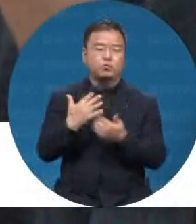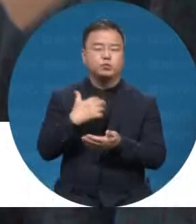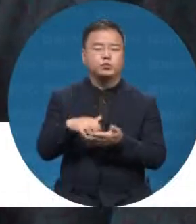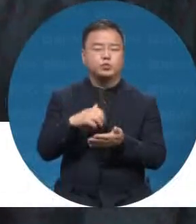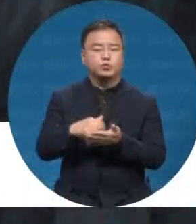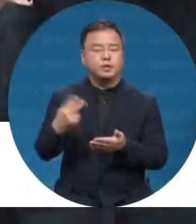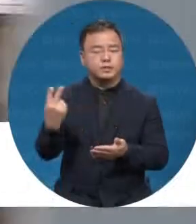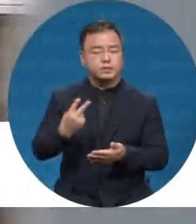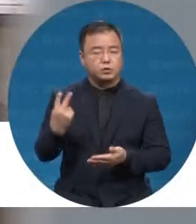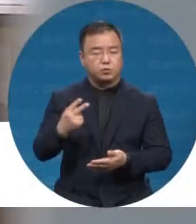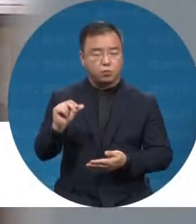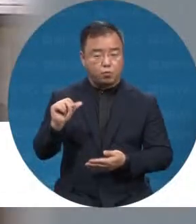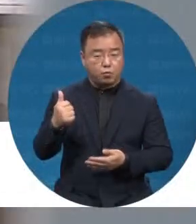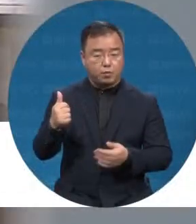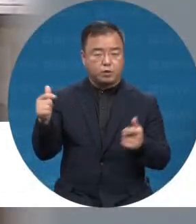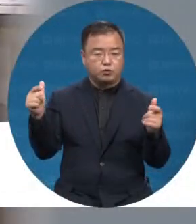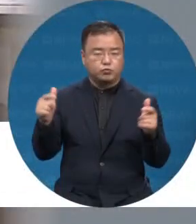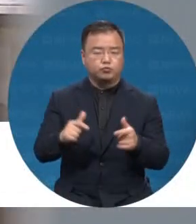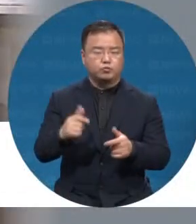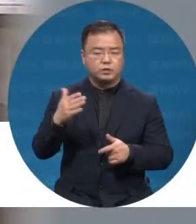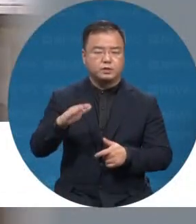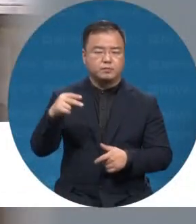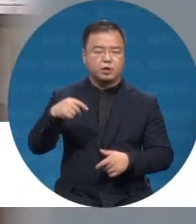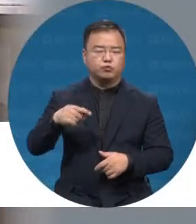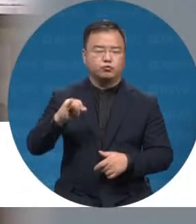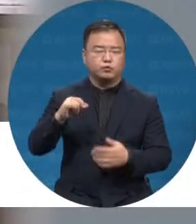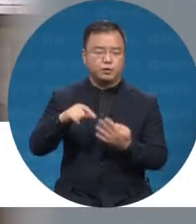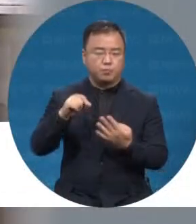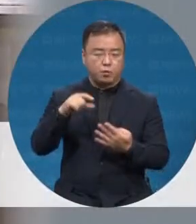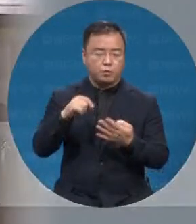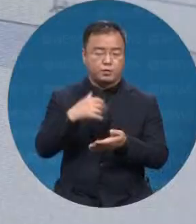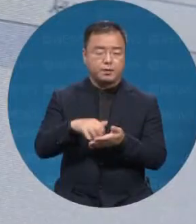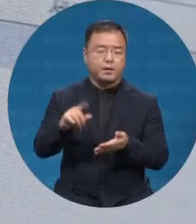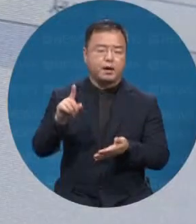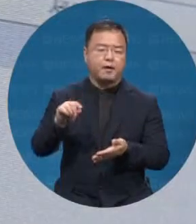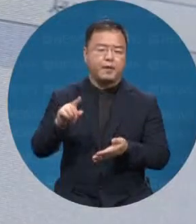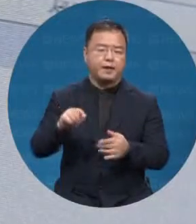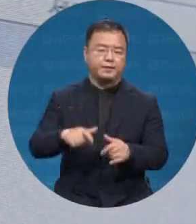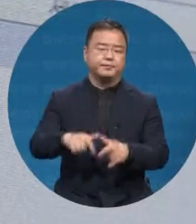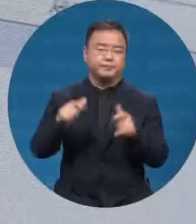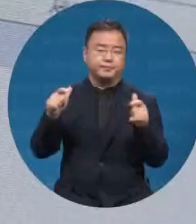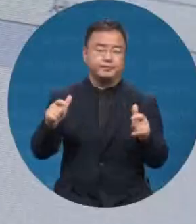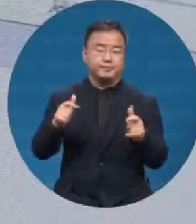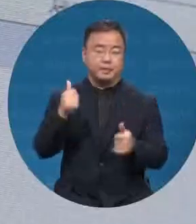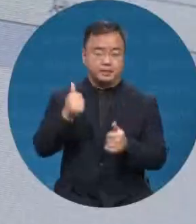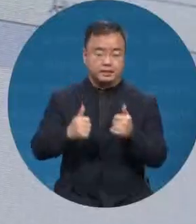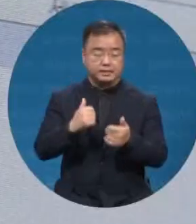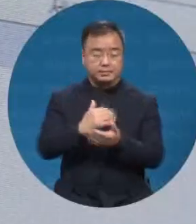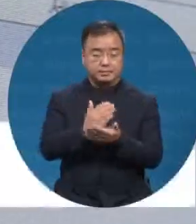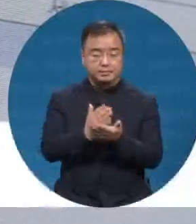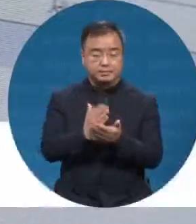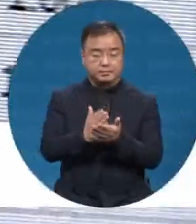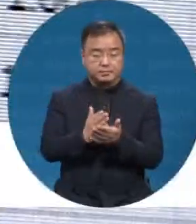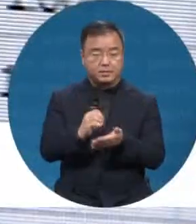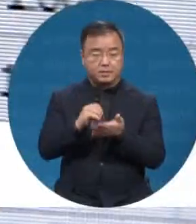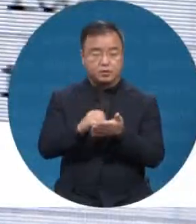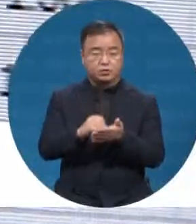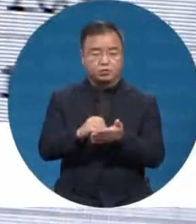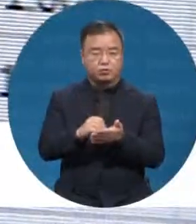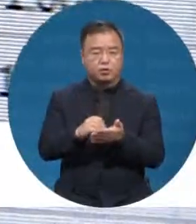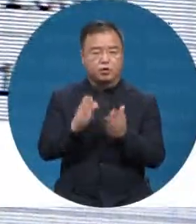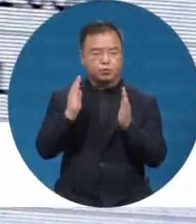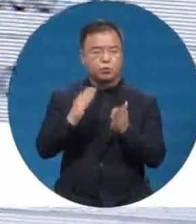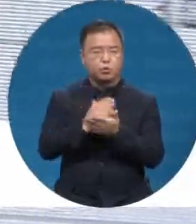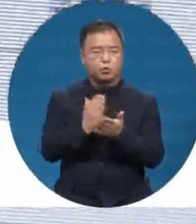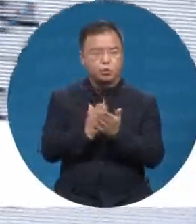2500여명 줄었지만 수시 모집 인원은 오히려 만여명이 늘었습니다 전형변론 학생부 교과 전형으로 절반 가까이